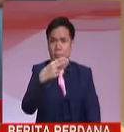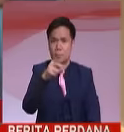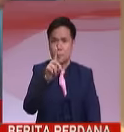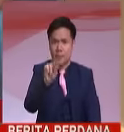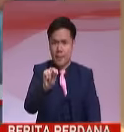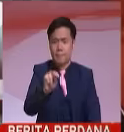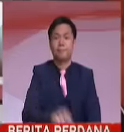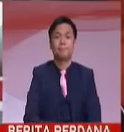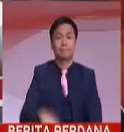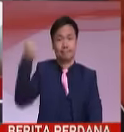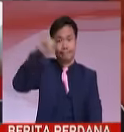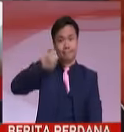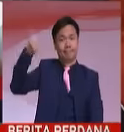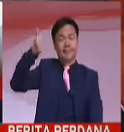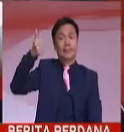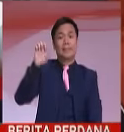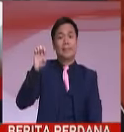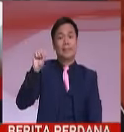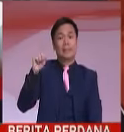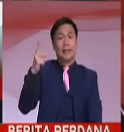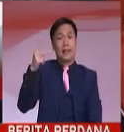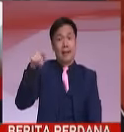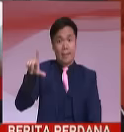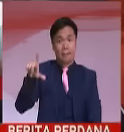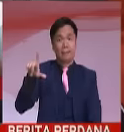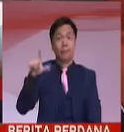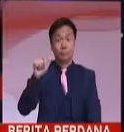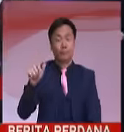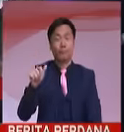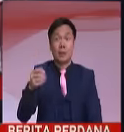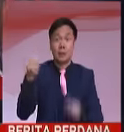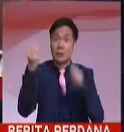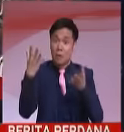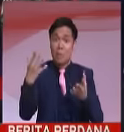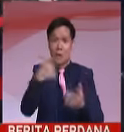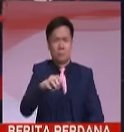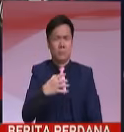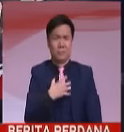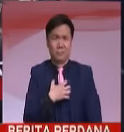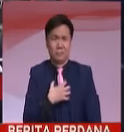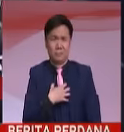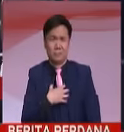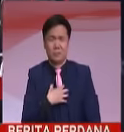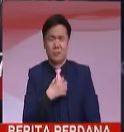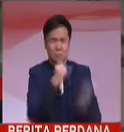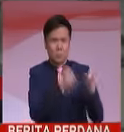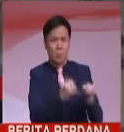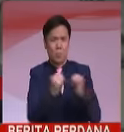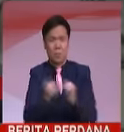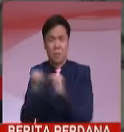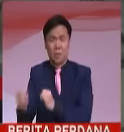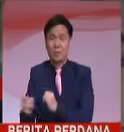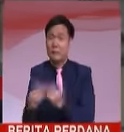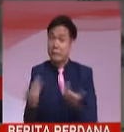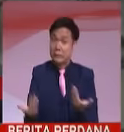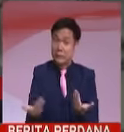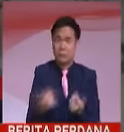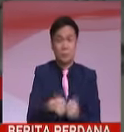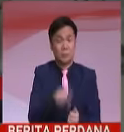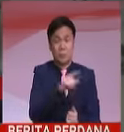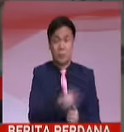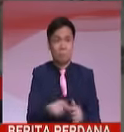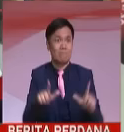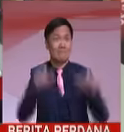Hai menurut presiden isql Hisyam Darus pihaknya menerima banyak aduan dari pada beberapa individu yang memiliki reputasi